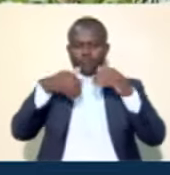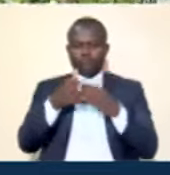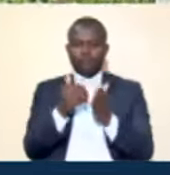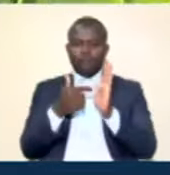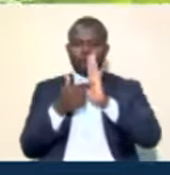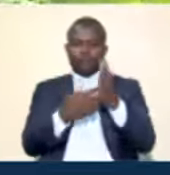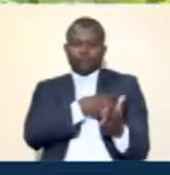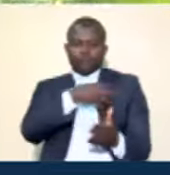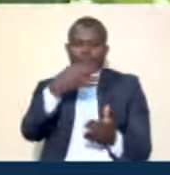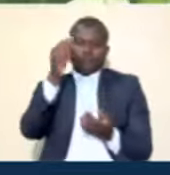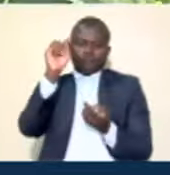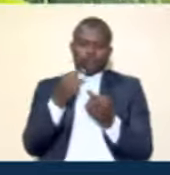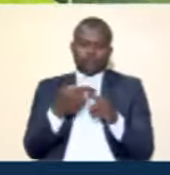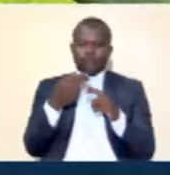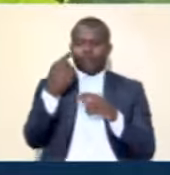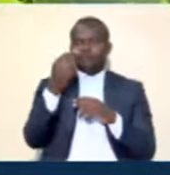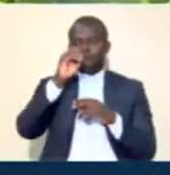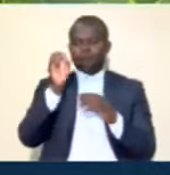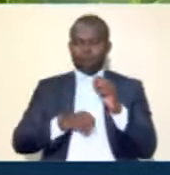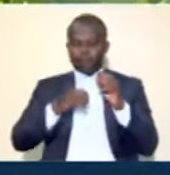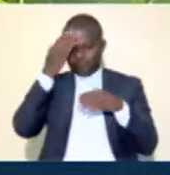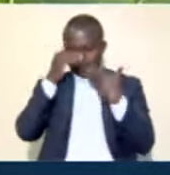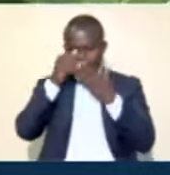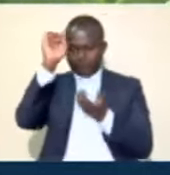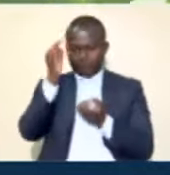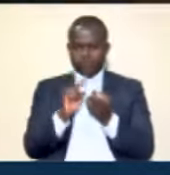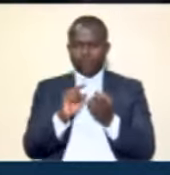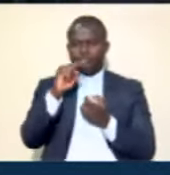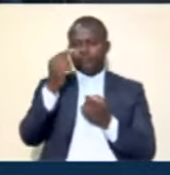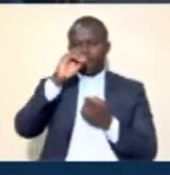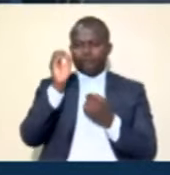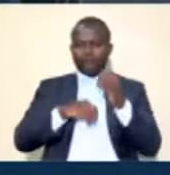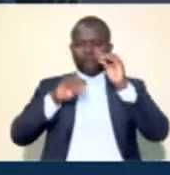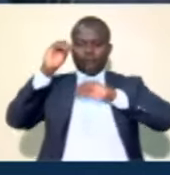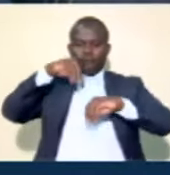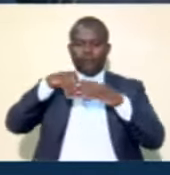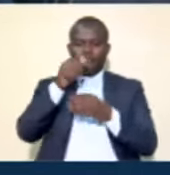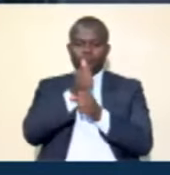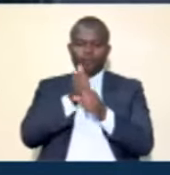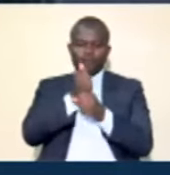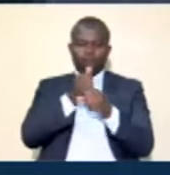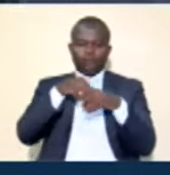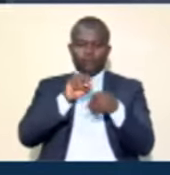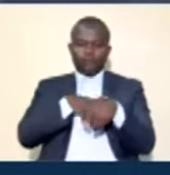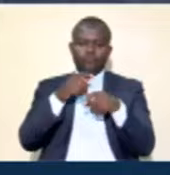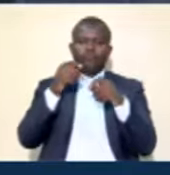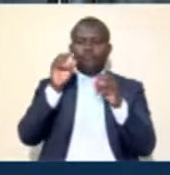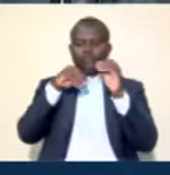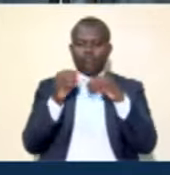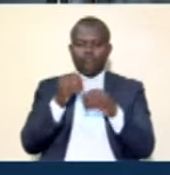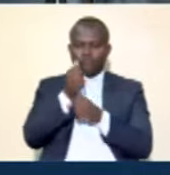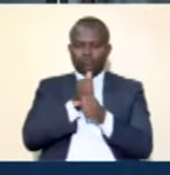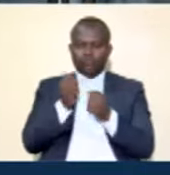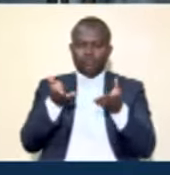ngengabukungu wagabanutseho ku gipimo cya 1%, bitewe n'igabanuka rya 1% ry'umusaruro wa kawa, mu gihe umusaruro w'icyayi wo